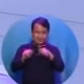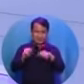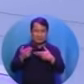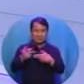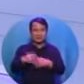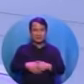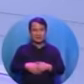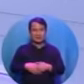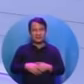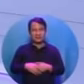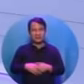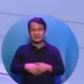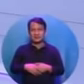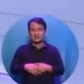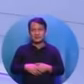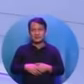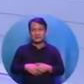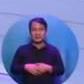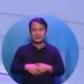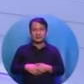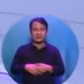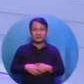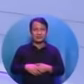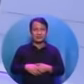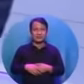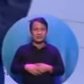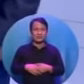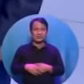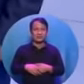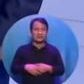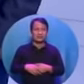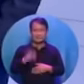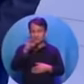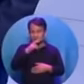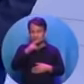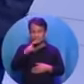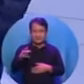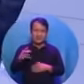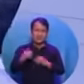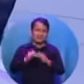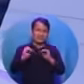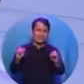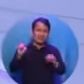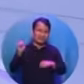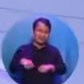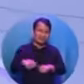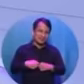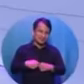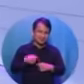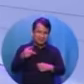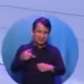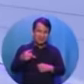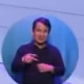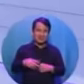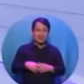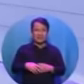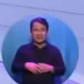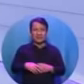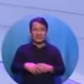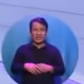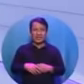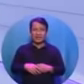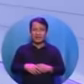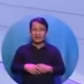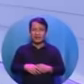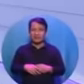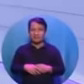Bisaya? Pakbit Bisaya eh. Aha, o nga, kasi Bisaya ka. Very obvious ba? O, di ba? Okay. Now, kung